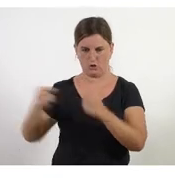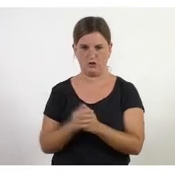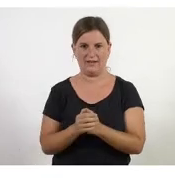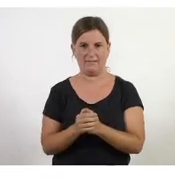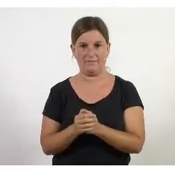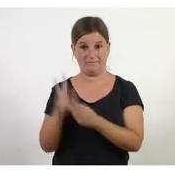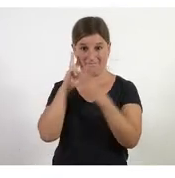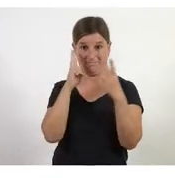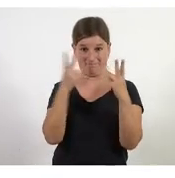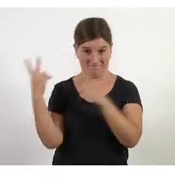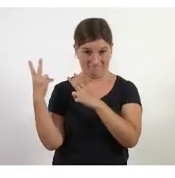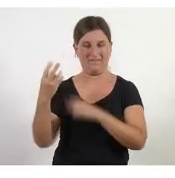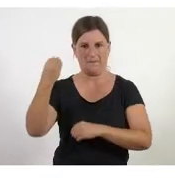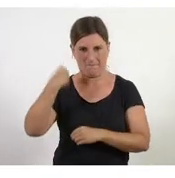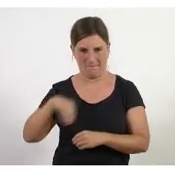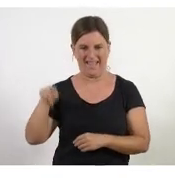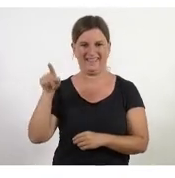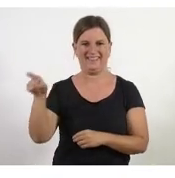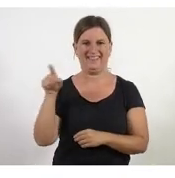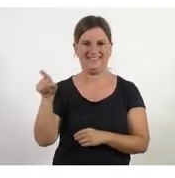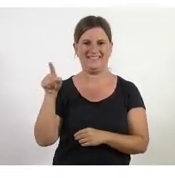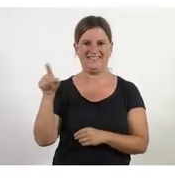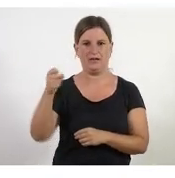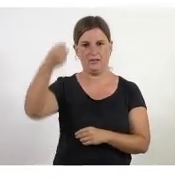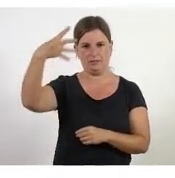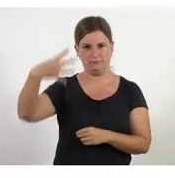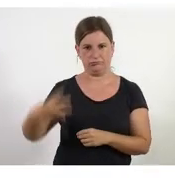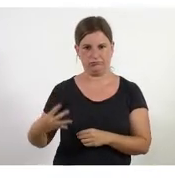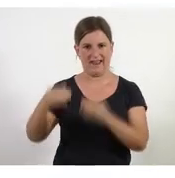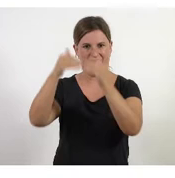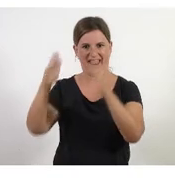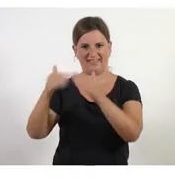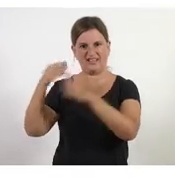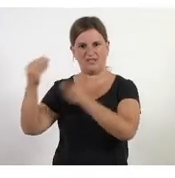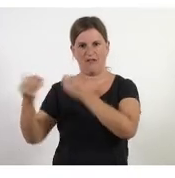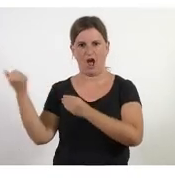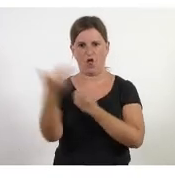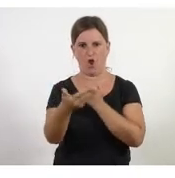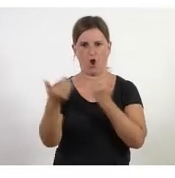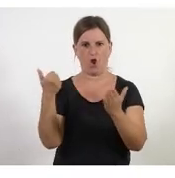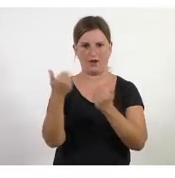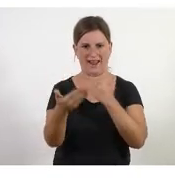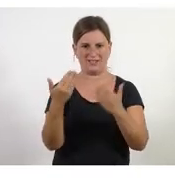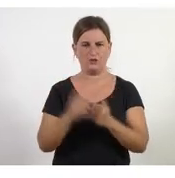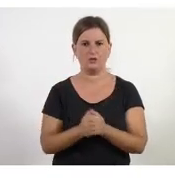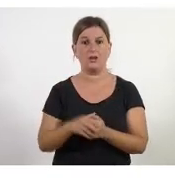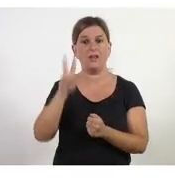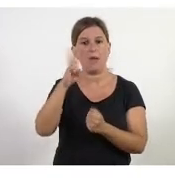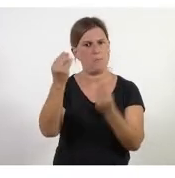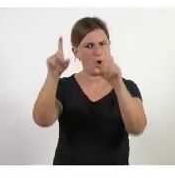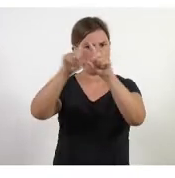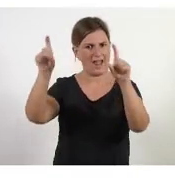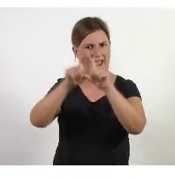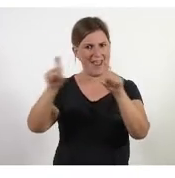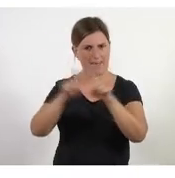veiem en pantalla. Aquí, sobretot, vull destacar que podem veure moltes firmes, però és important que si estem interessades